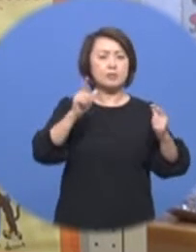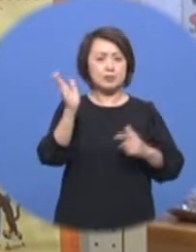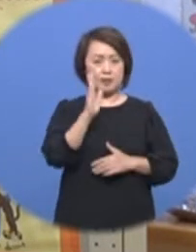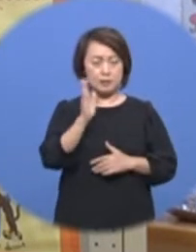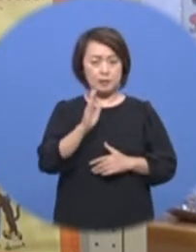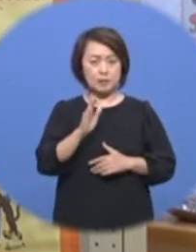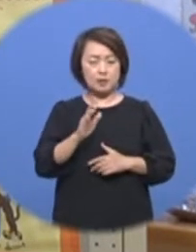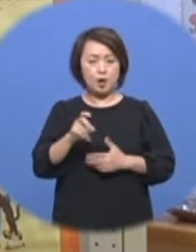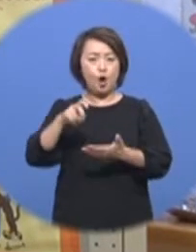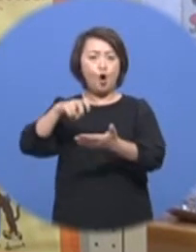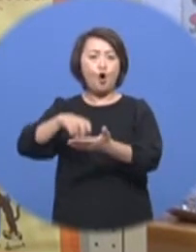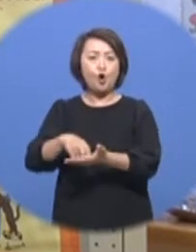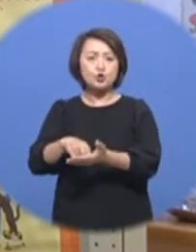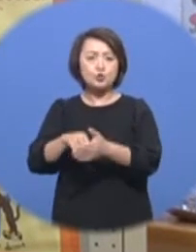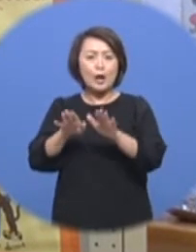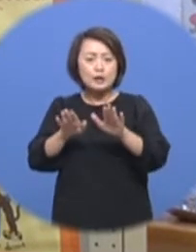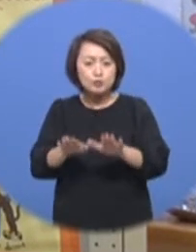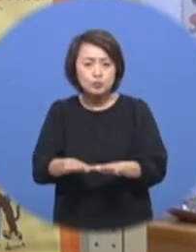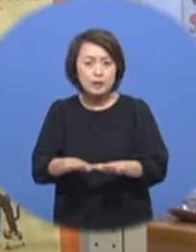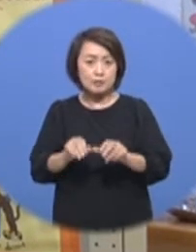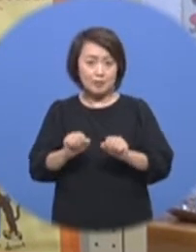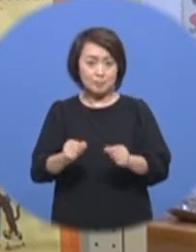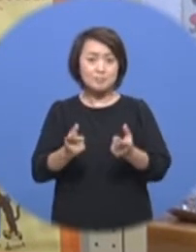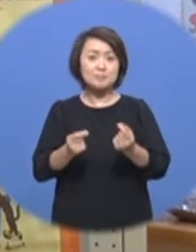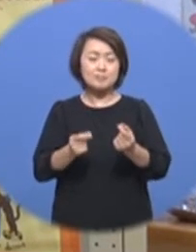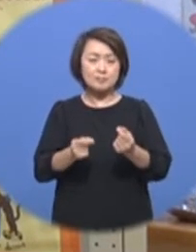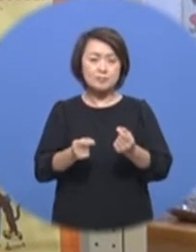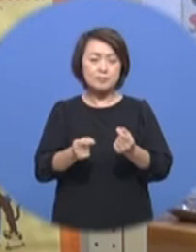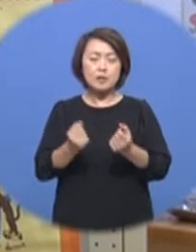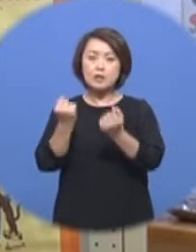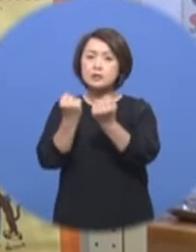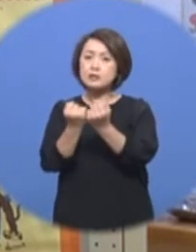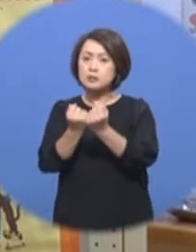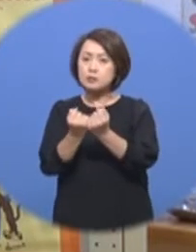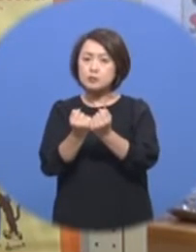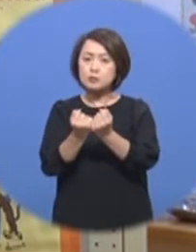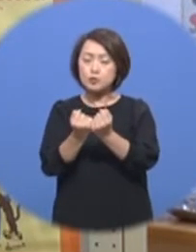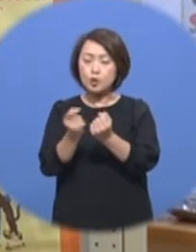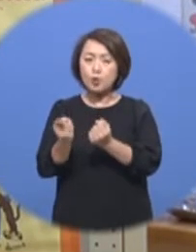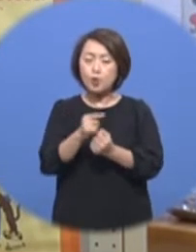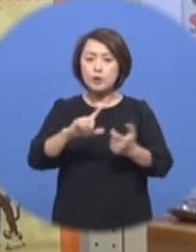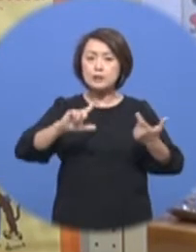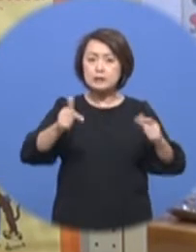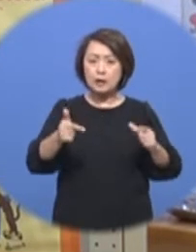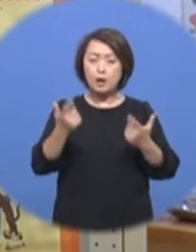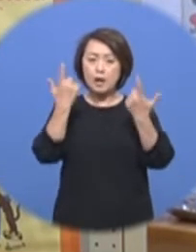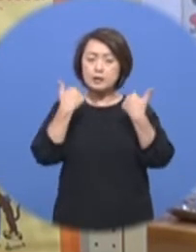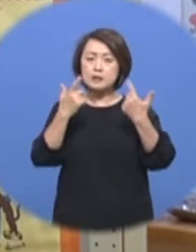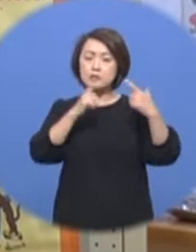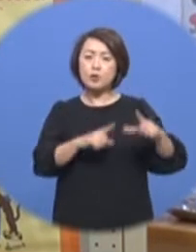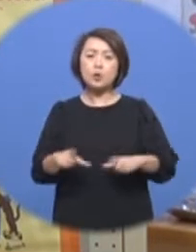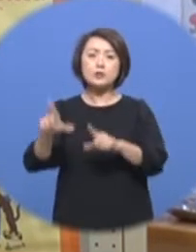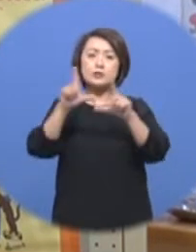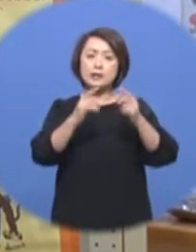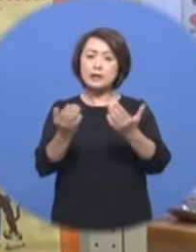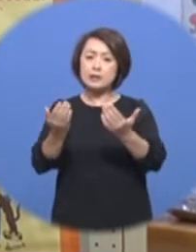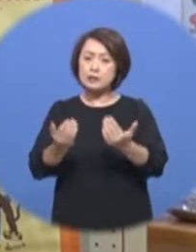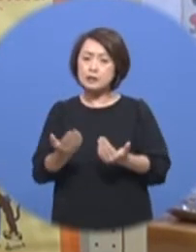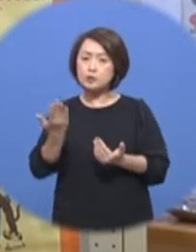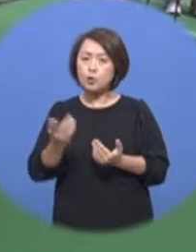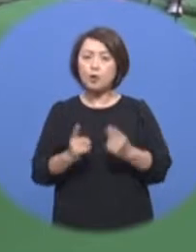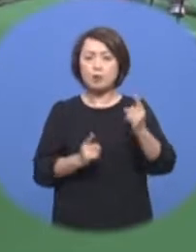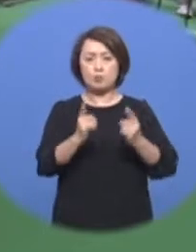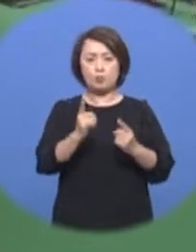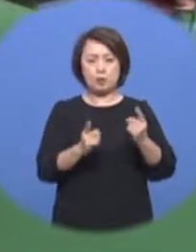り伏せっていうのをよくやるんですけども、しつけと訓練の違いっていうのは日常生活に必要であるかどうかなん